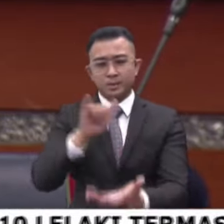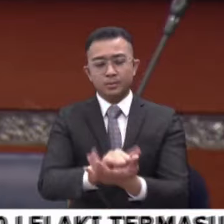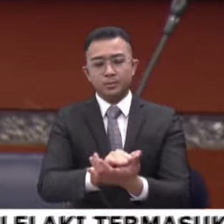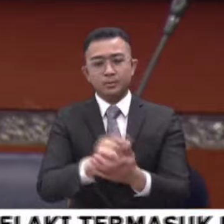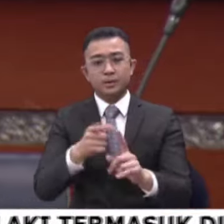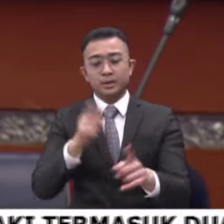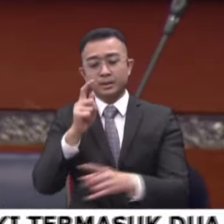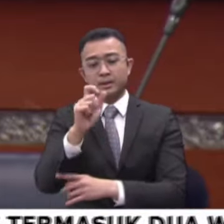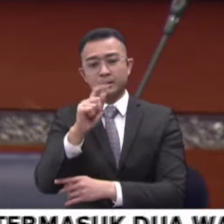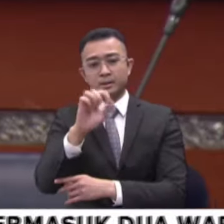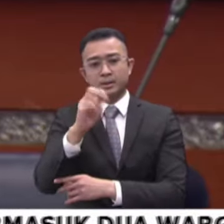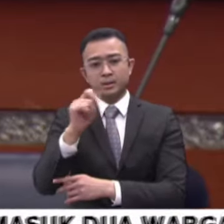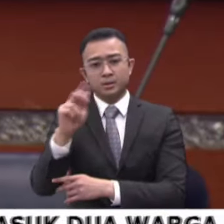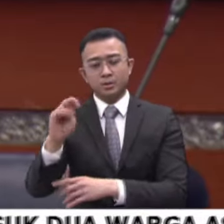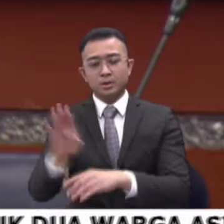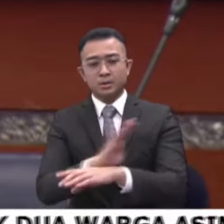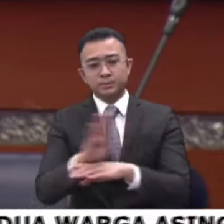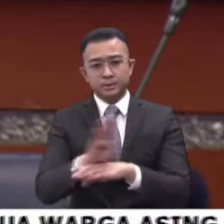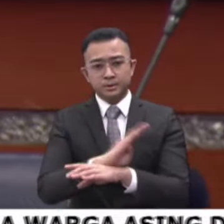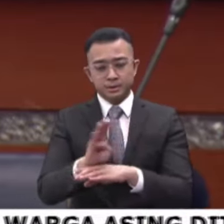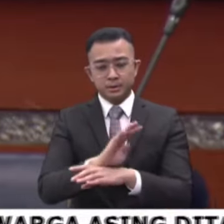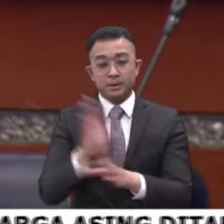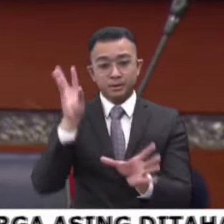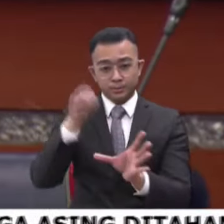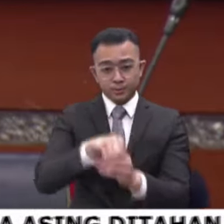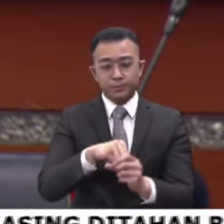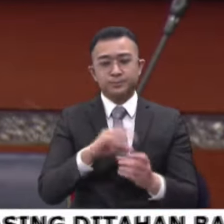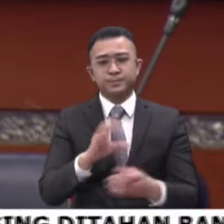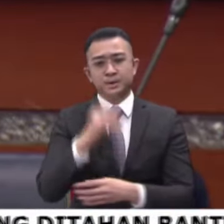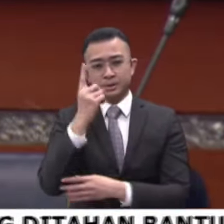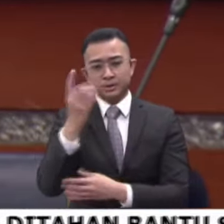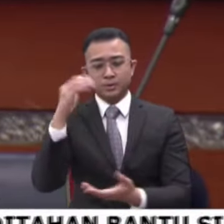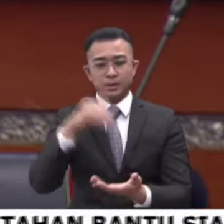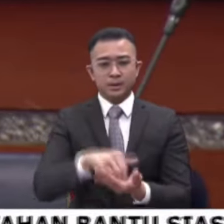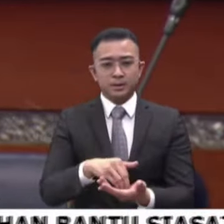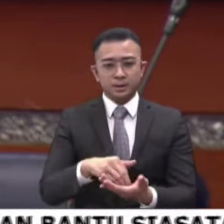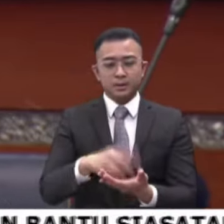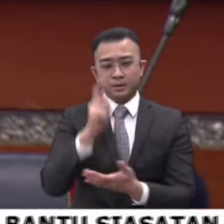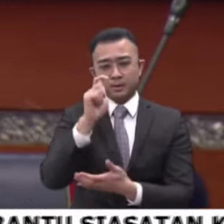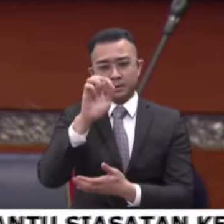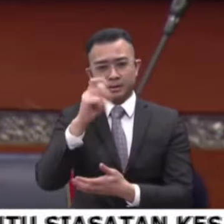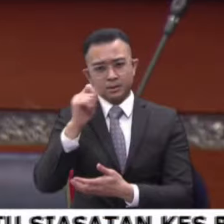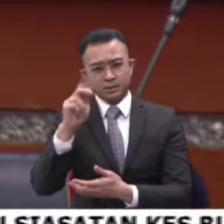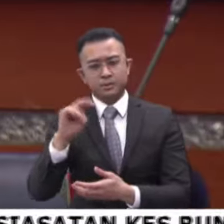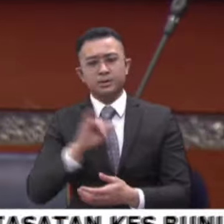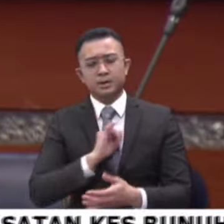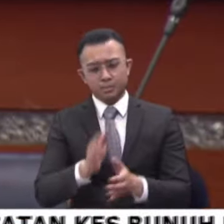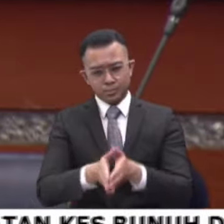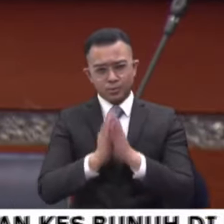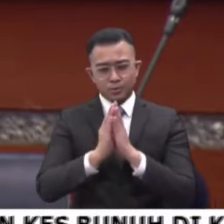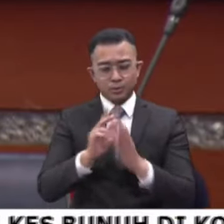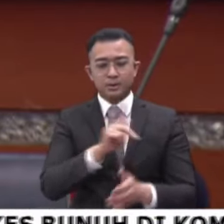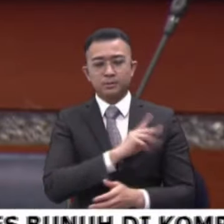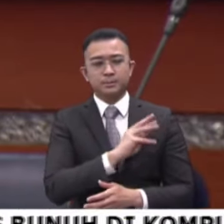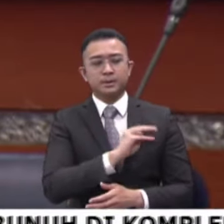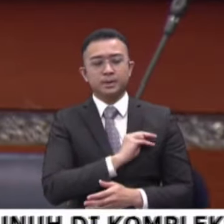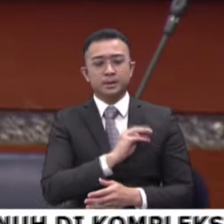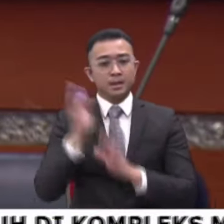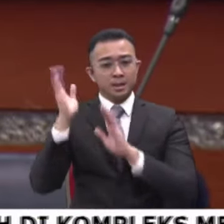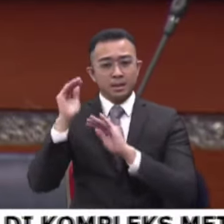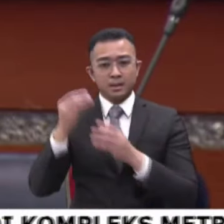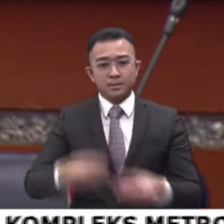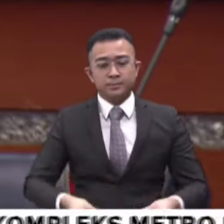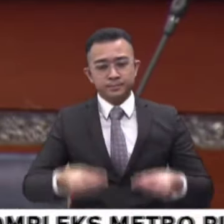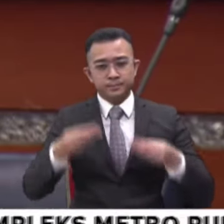daripada tekun untuk peniaga-peniaga yang terlibat. Dan satu lagi berkenaan dengan tekun juga saya mohon kementerian ni supaya